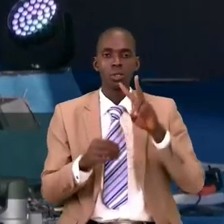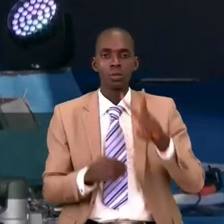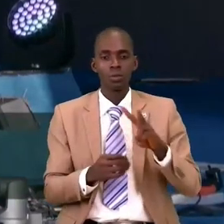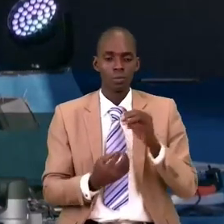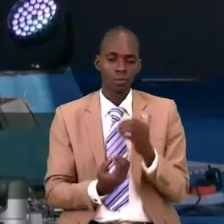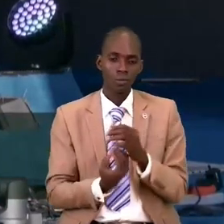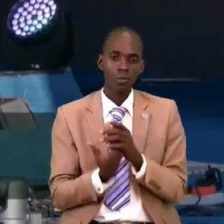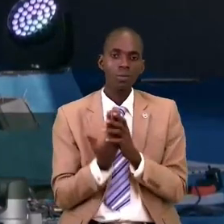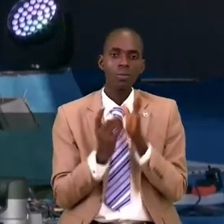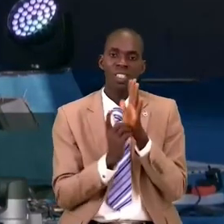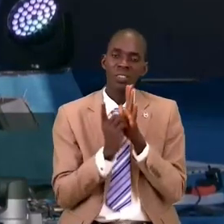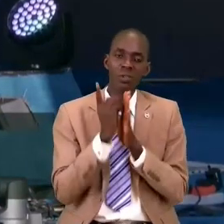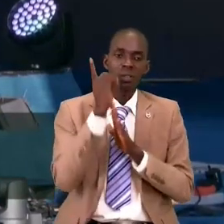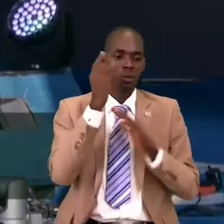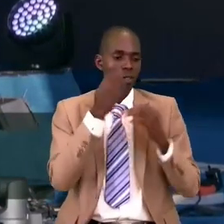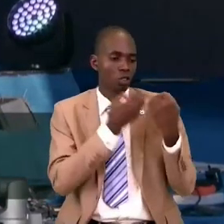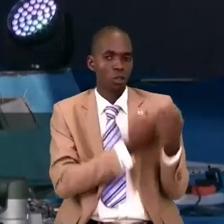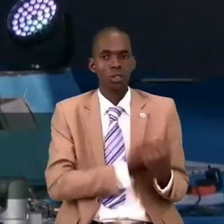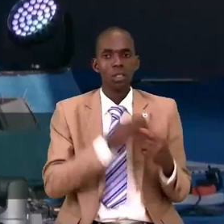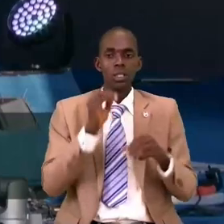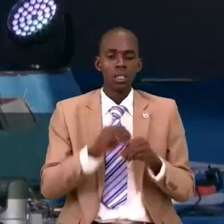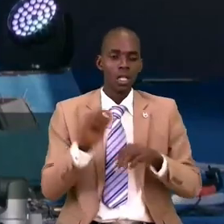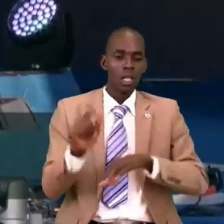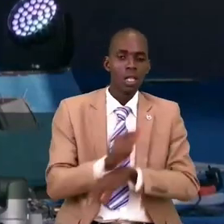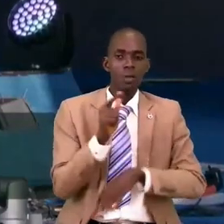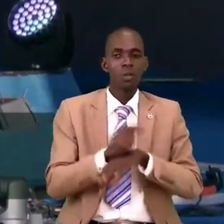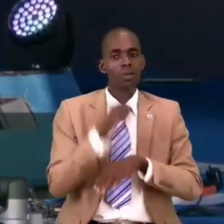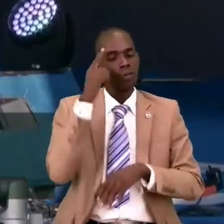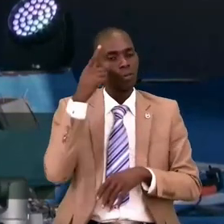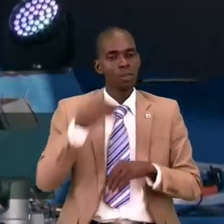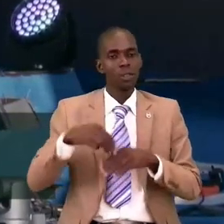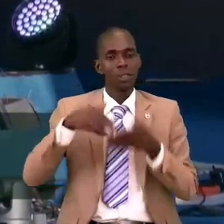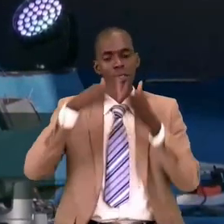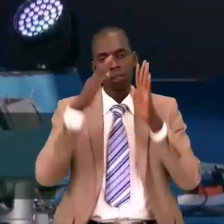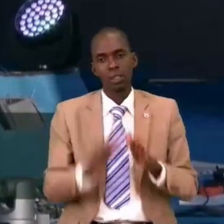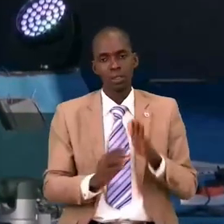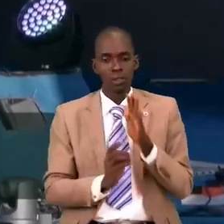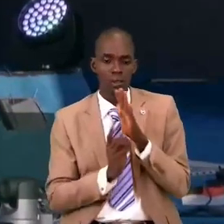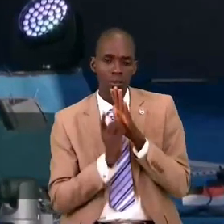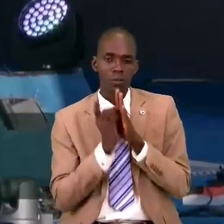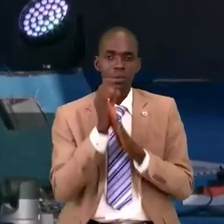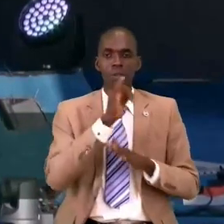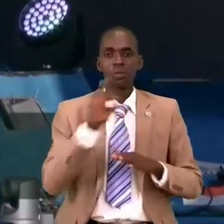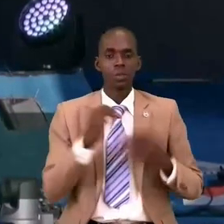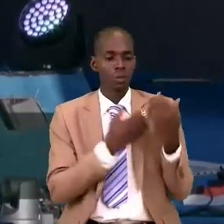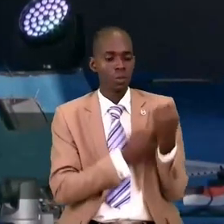le courage en œuvrant pour le maître. Troisième élément, le courage contagieux. Du